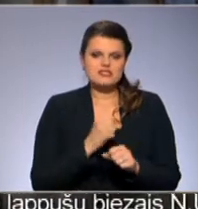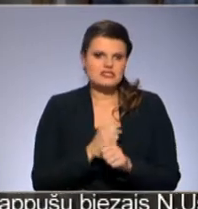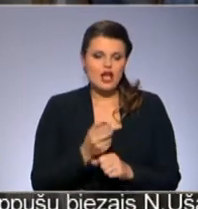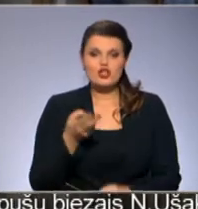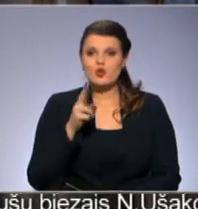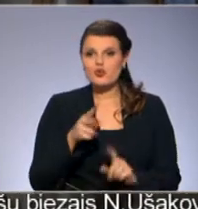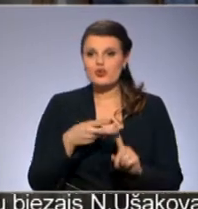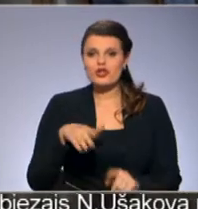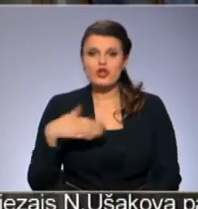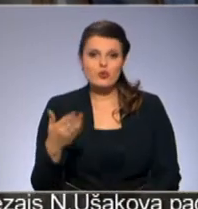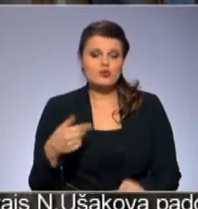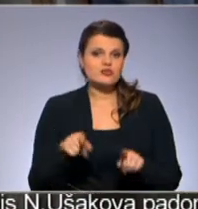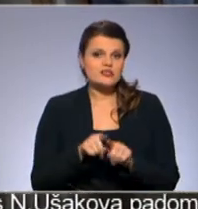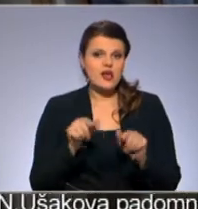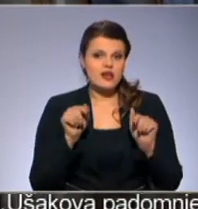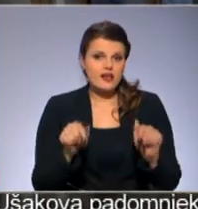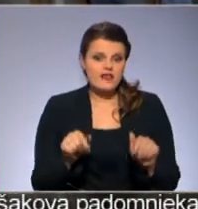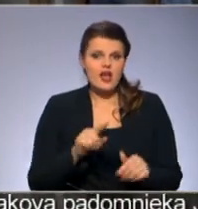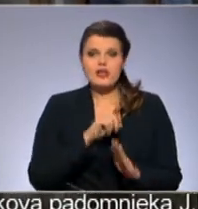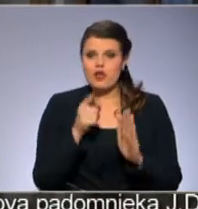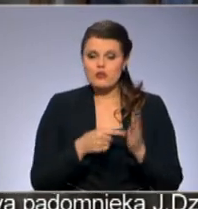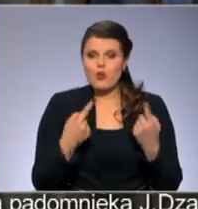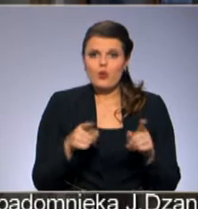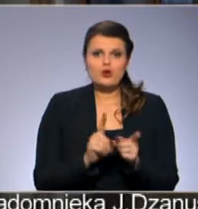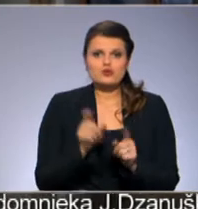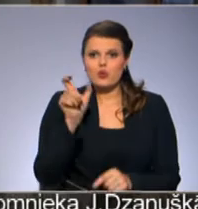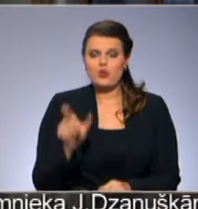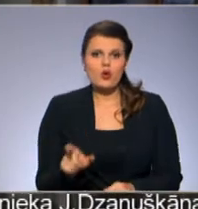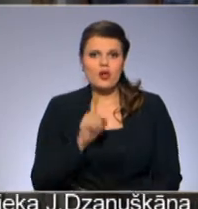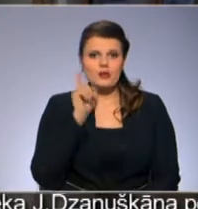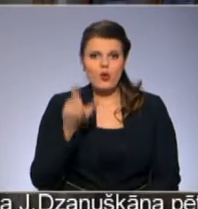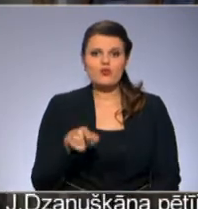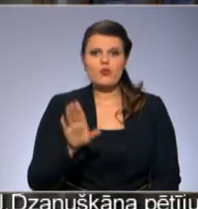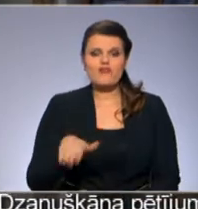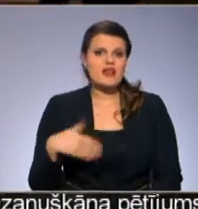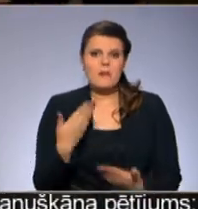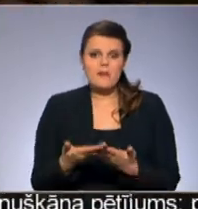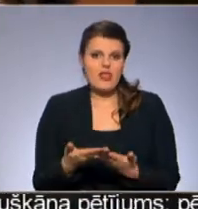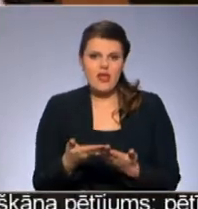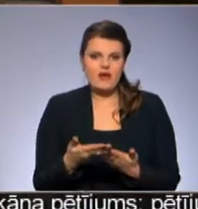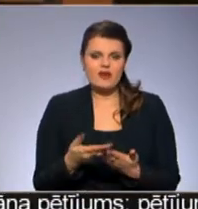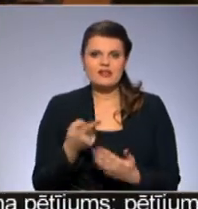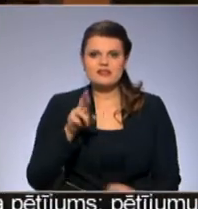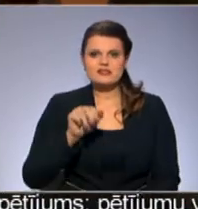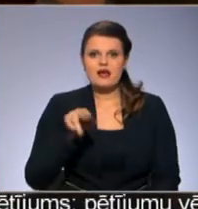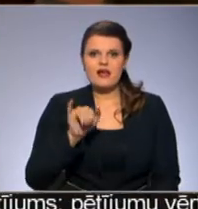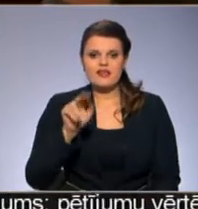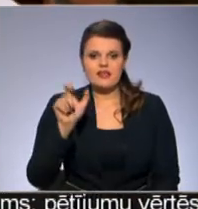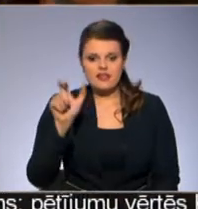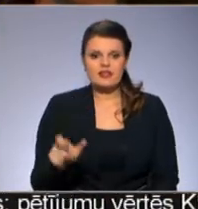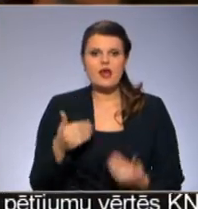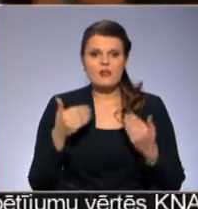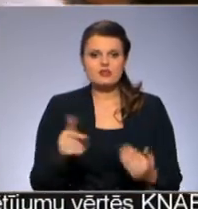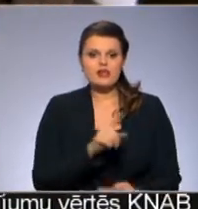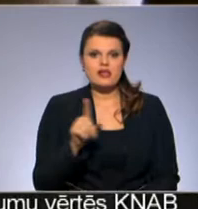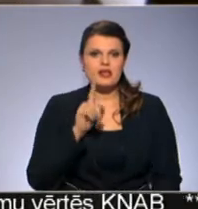Un otra puse ir arī tā, ka ir jautājums, ko tam skolotājiem šim jauniem tu vari piedāvāt. Inga Stradiņa Vestienas pamatskolā pašlaik